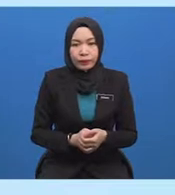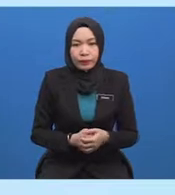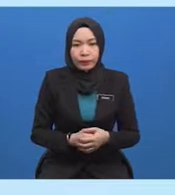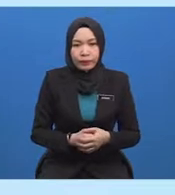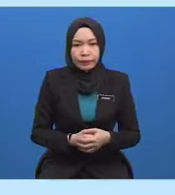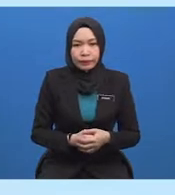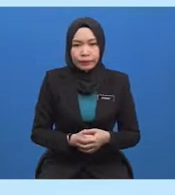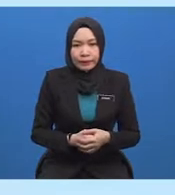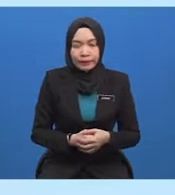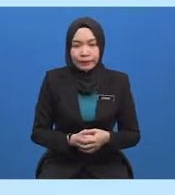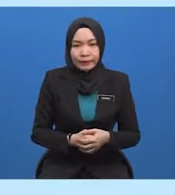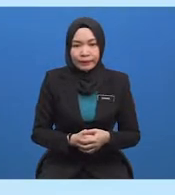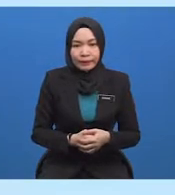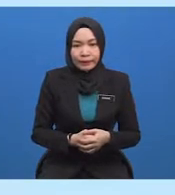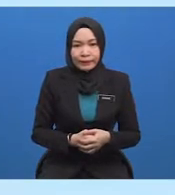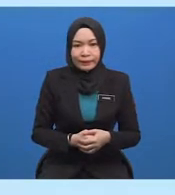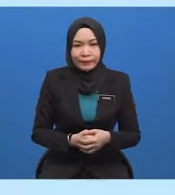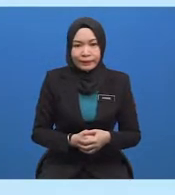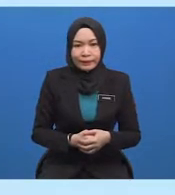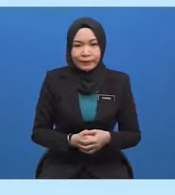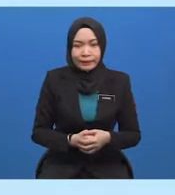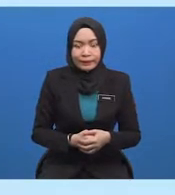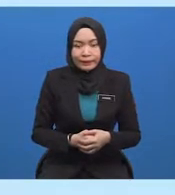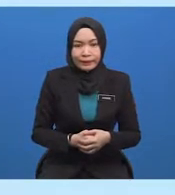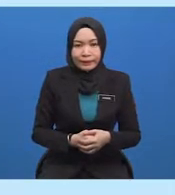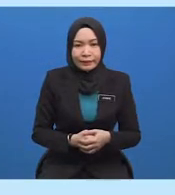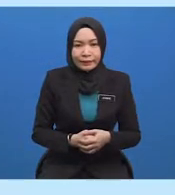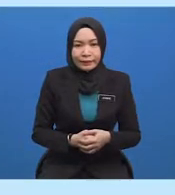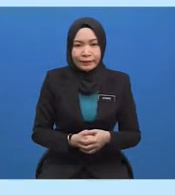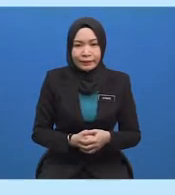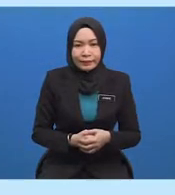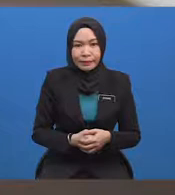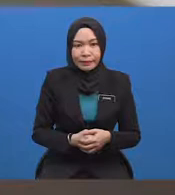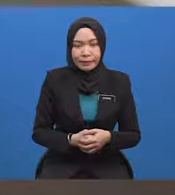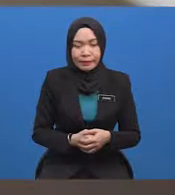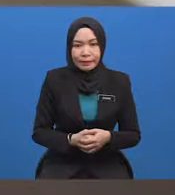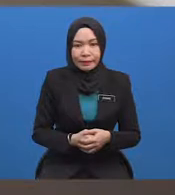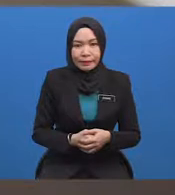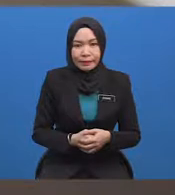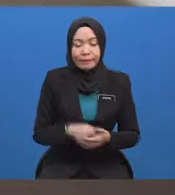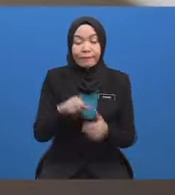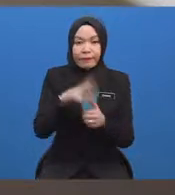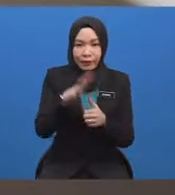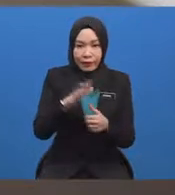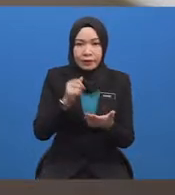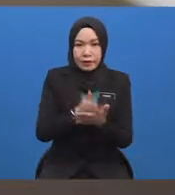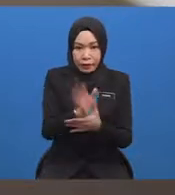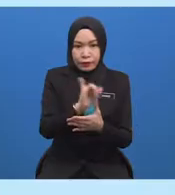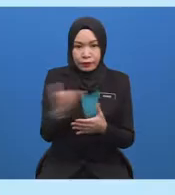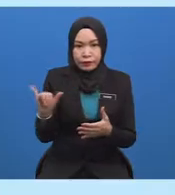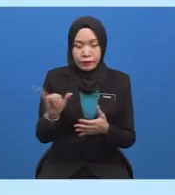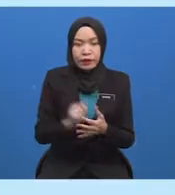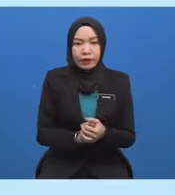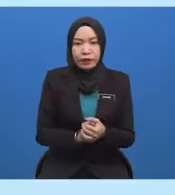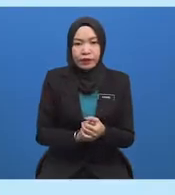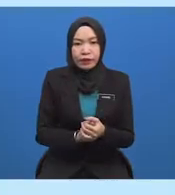November pun Tuhan braiblt aku sudah mencoba bakteri kejar liwutang mengakibatkan laluan utama kesan seterusnya pula ialah